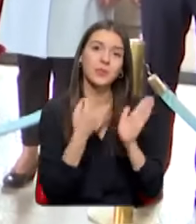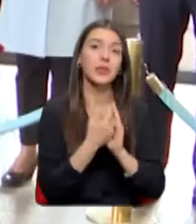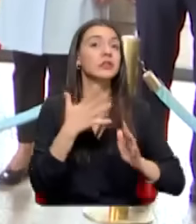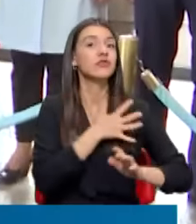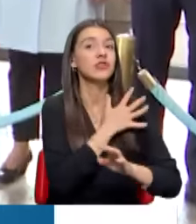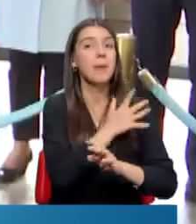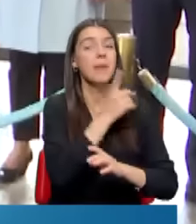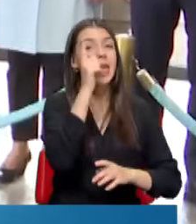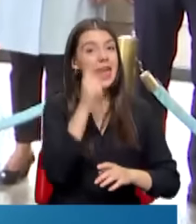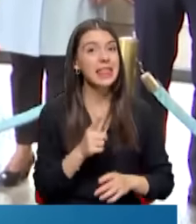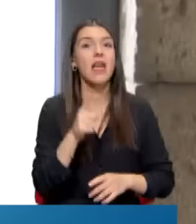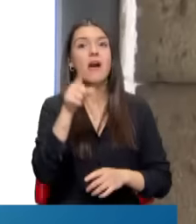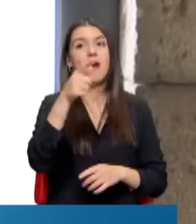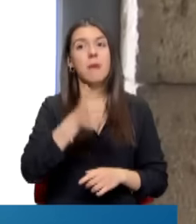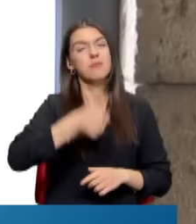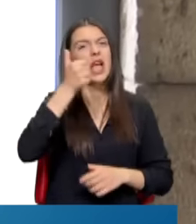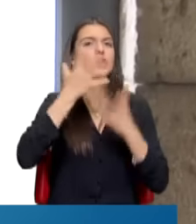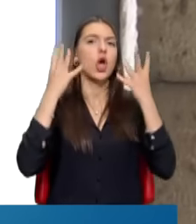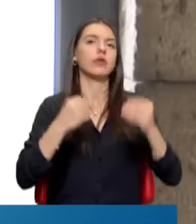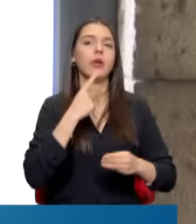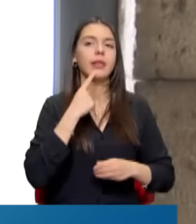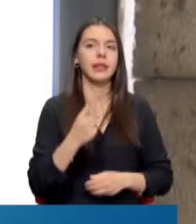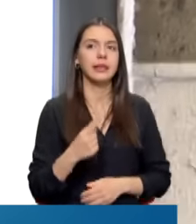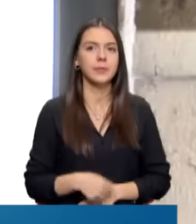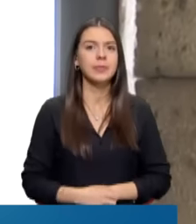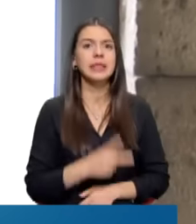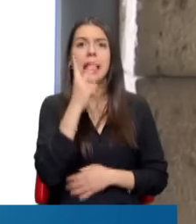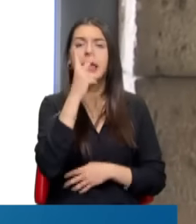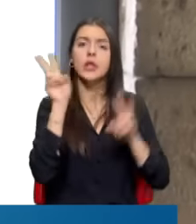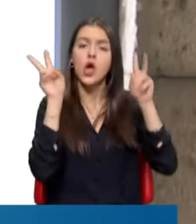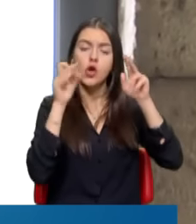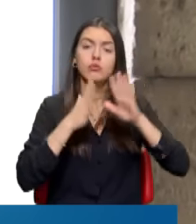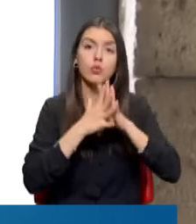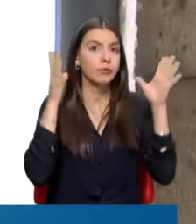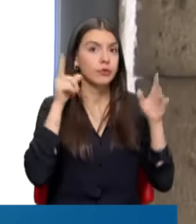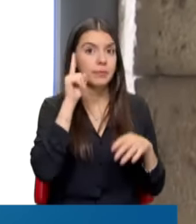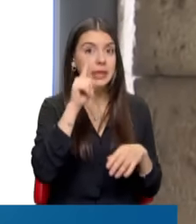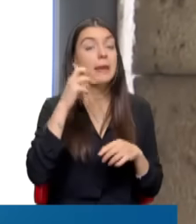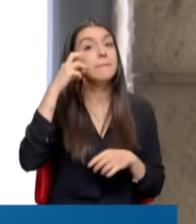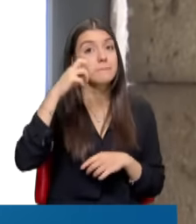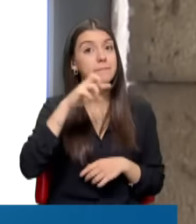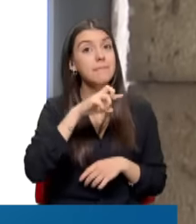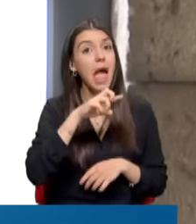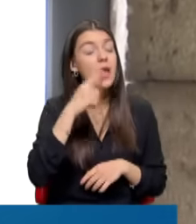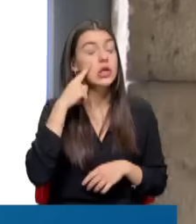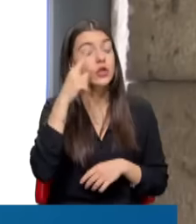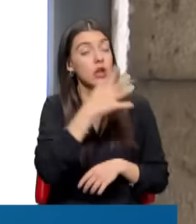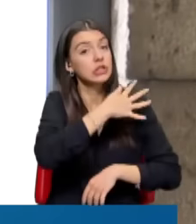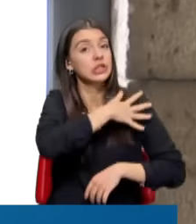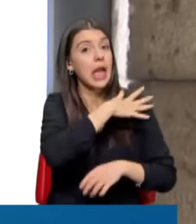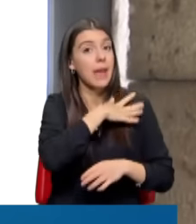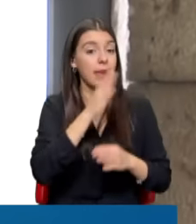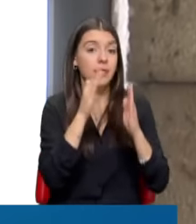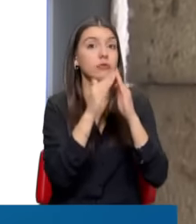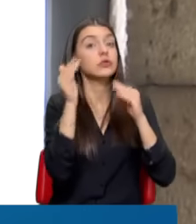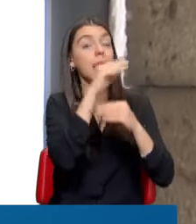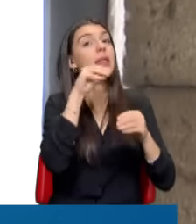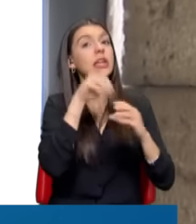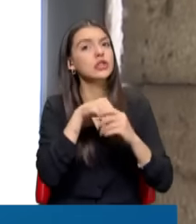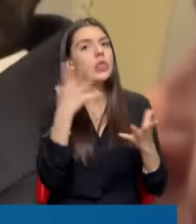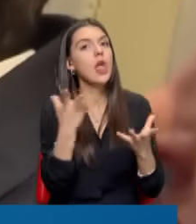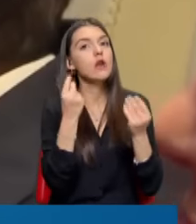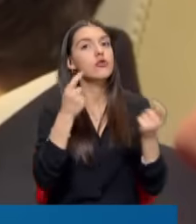iktidara taşıyacağız mesajı düştü. İki büyük eserinizden biri olan partimizi iktidar yapmak, hak ettiği yere çıkarmak için daha